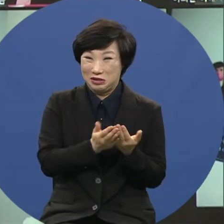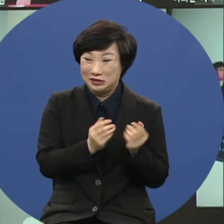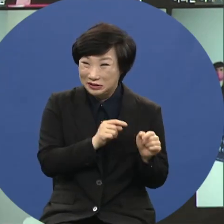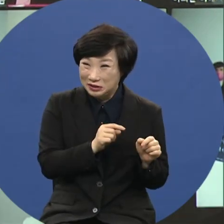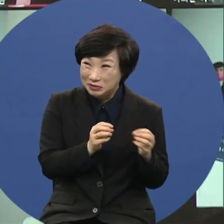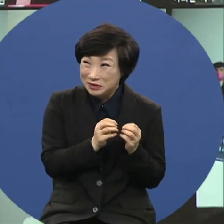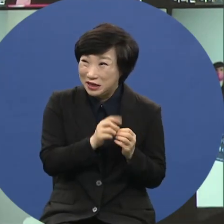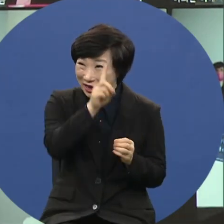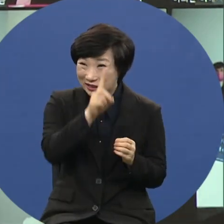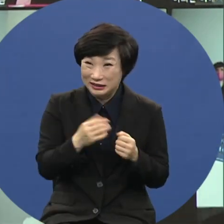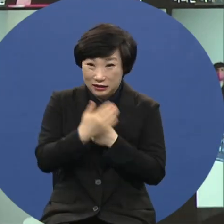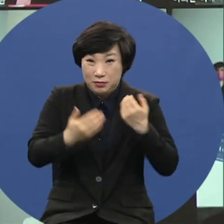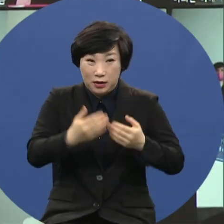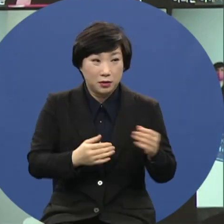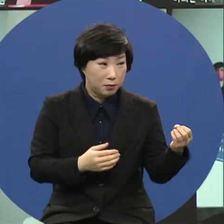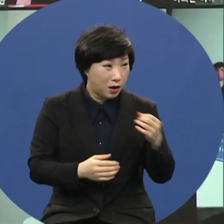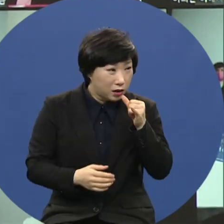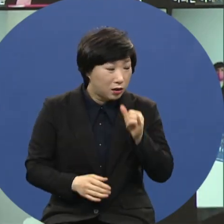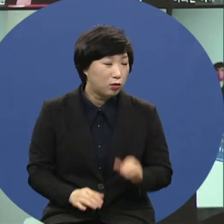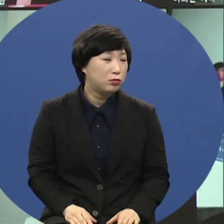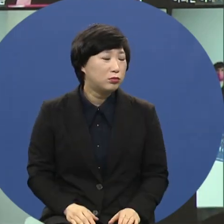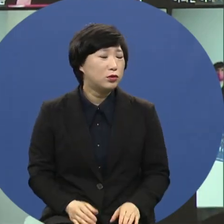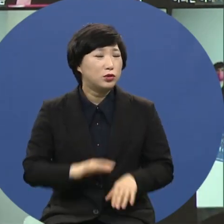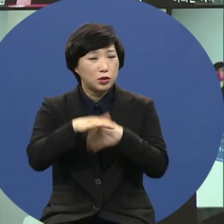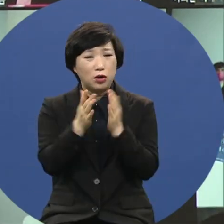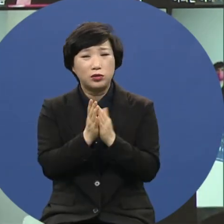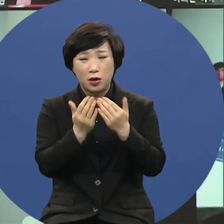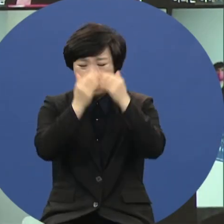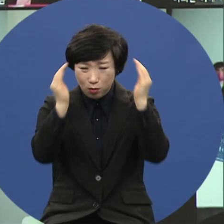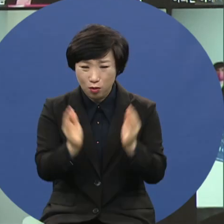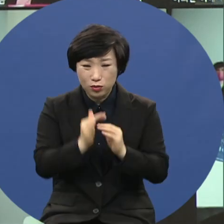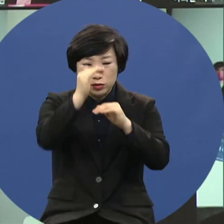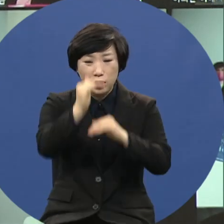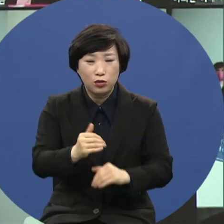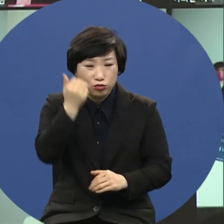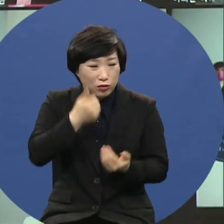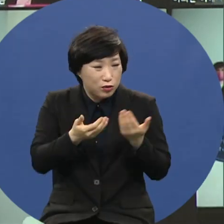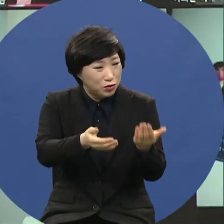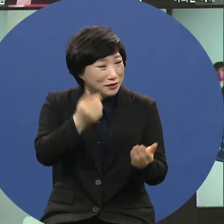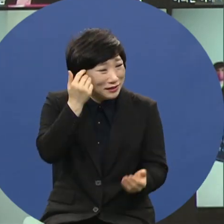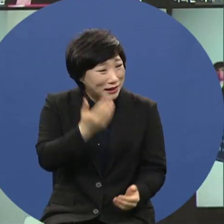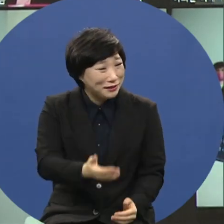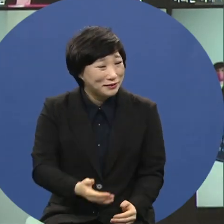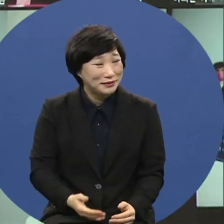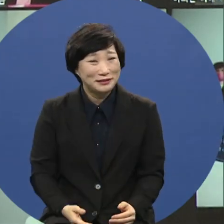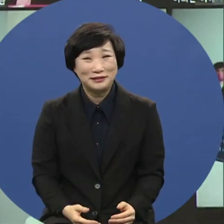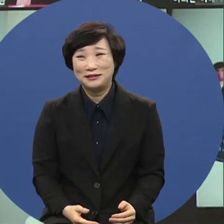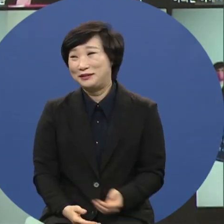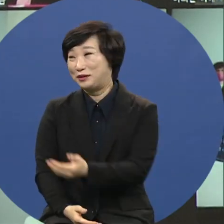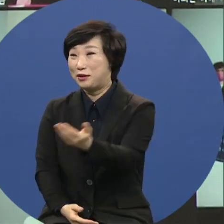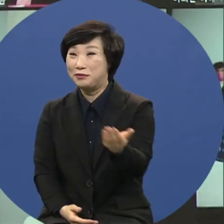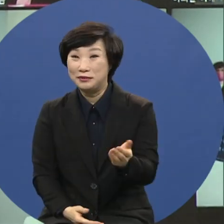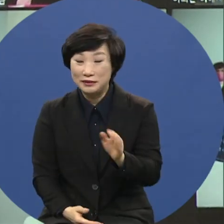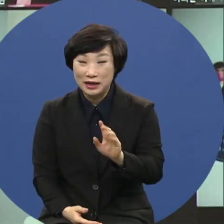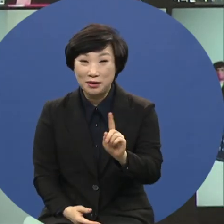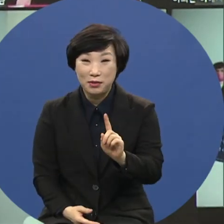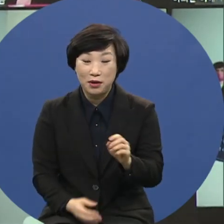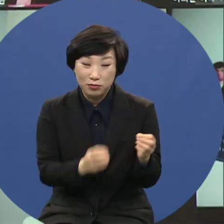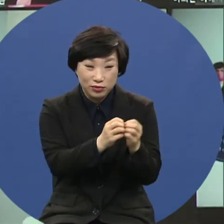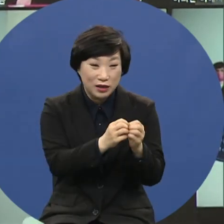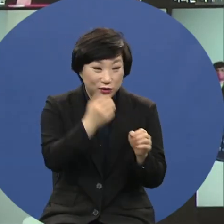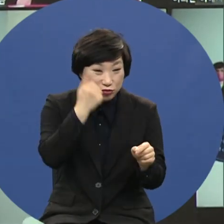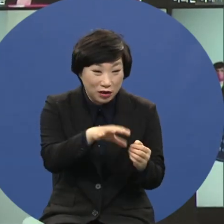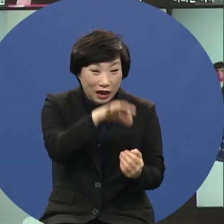받았다. 그럼 성경 전체는 누구에게 한 소리인데, 어느 구절은 이 사람에게